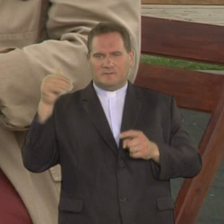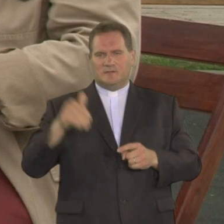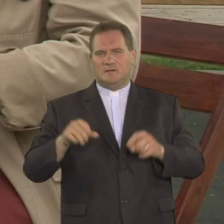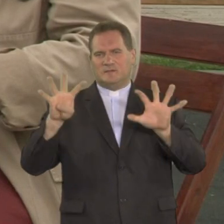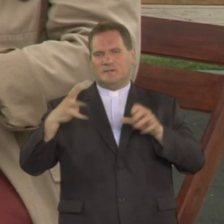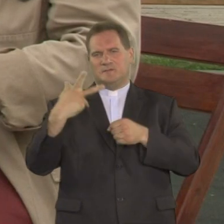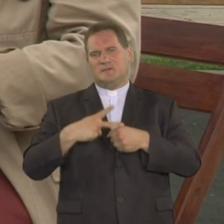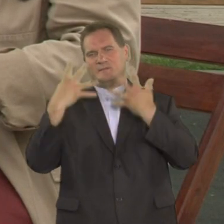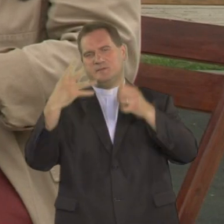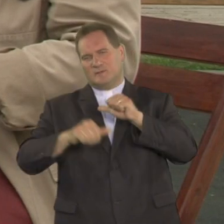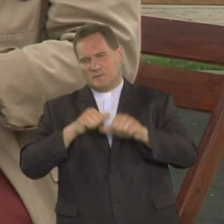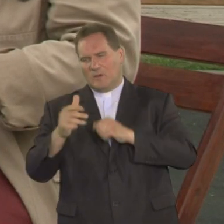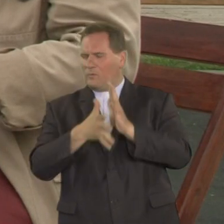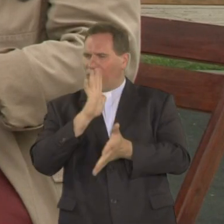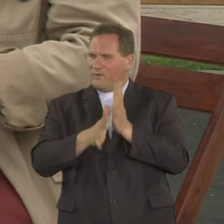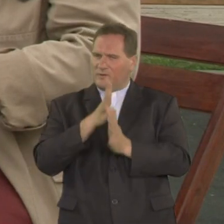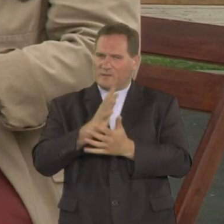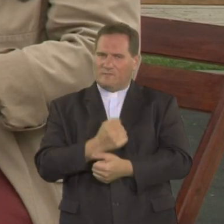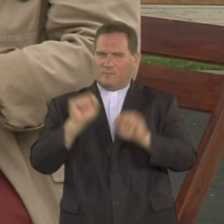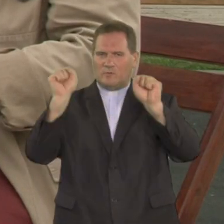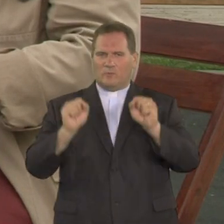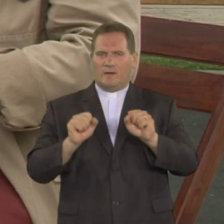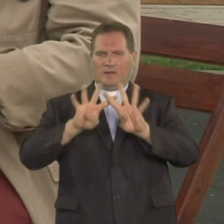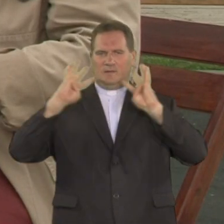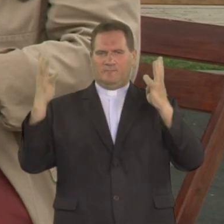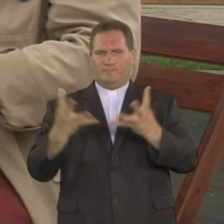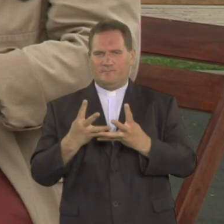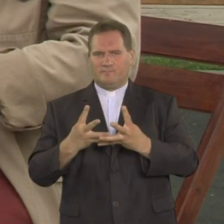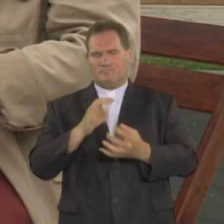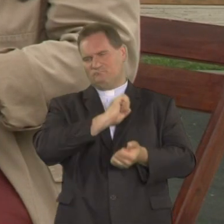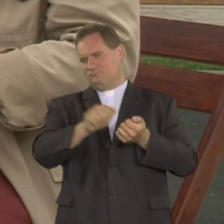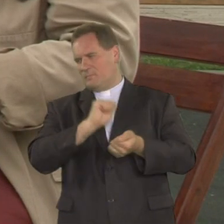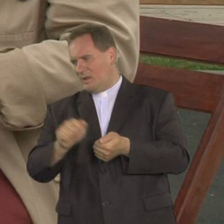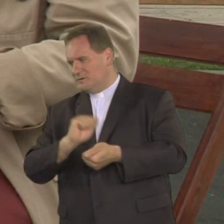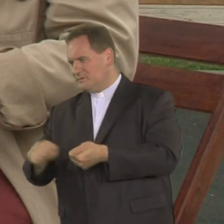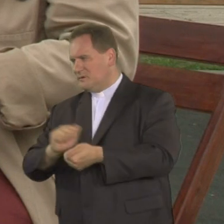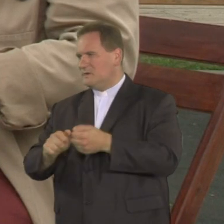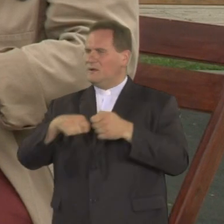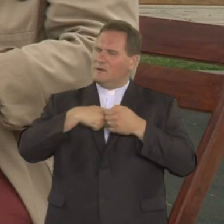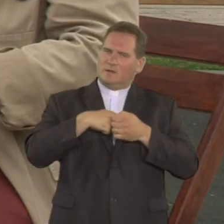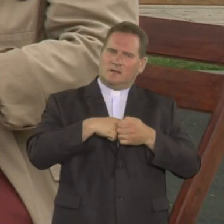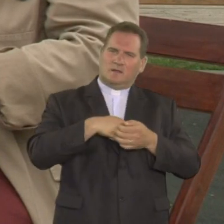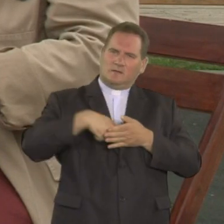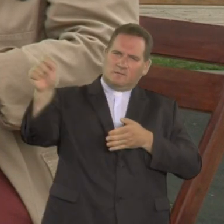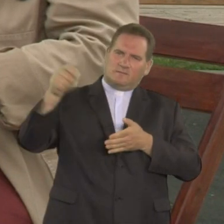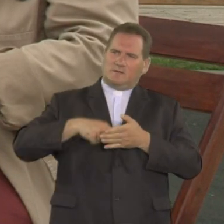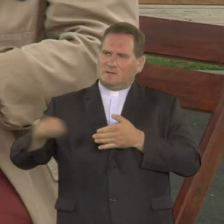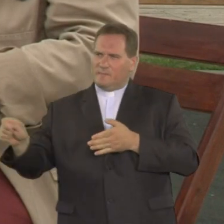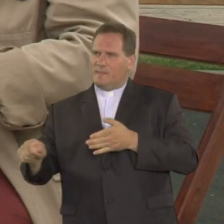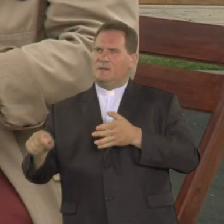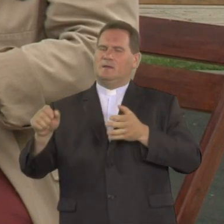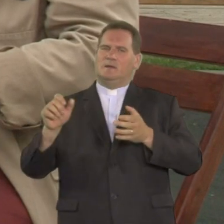działania wojsk niemieckich, płot żeliwny rozebrano i jak dzwony,